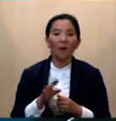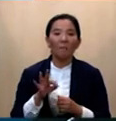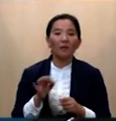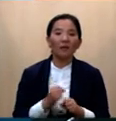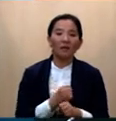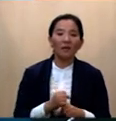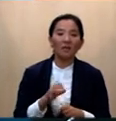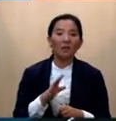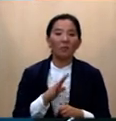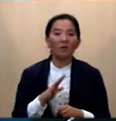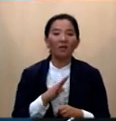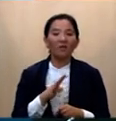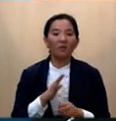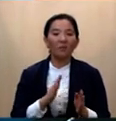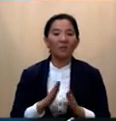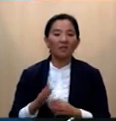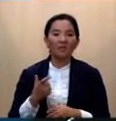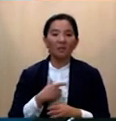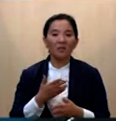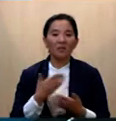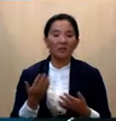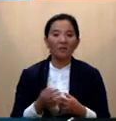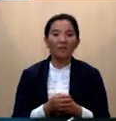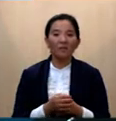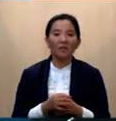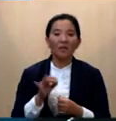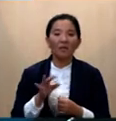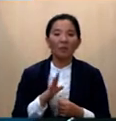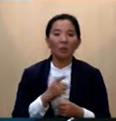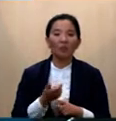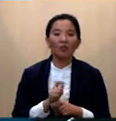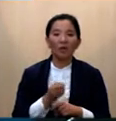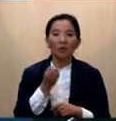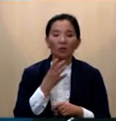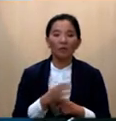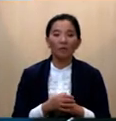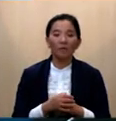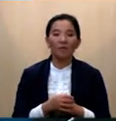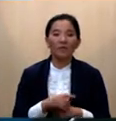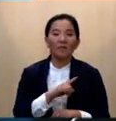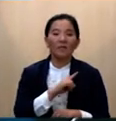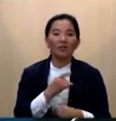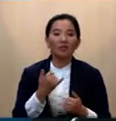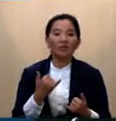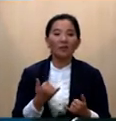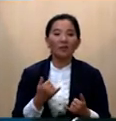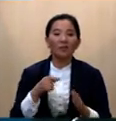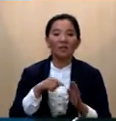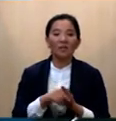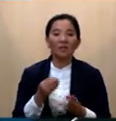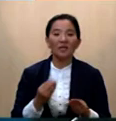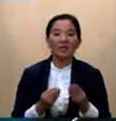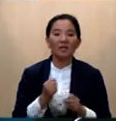подраться, либо недисциплинированно повести, а может все быть очень хорошо. С чего? Мы сейчас имитацию